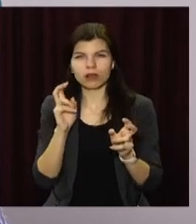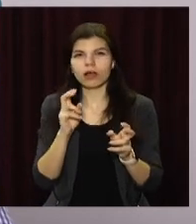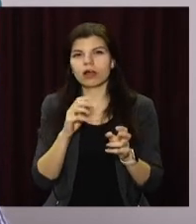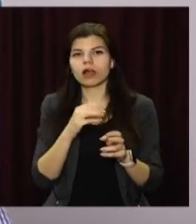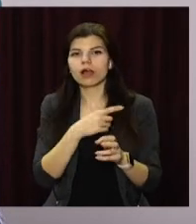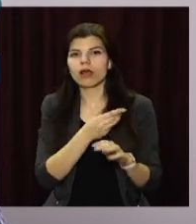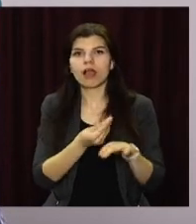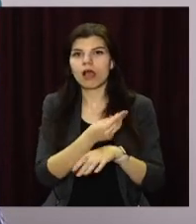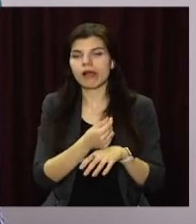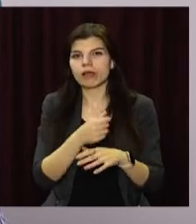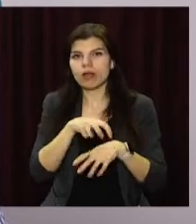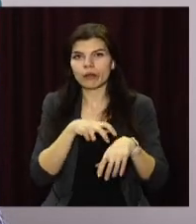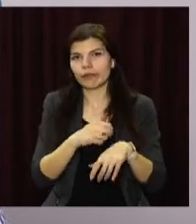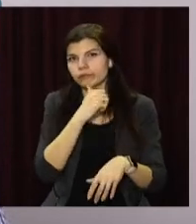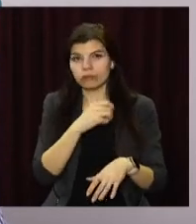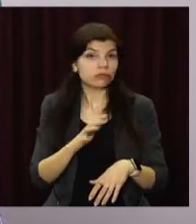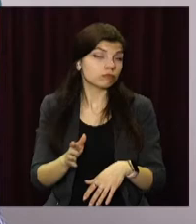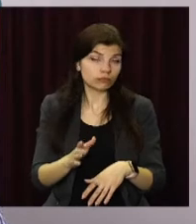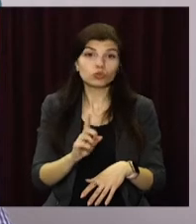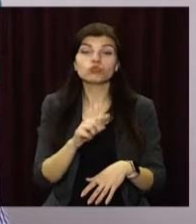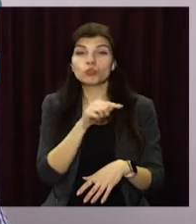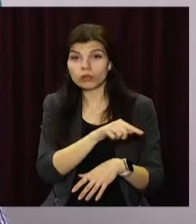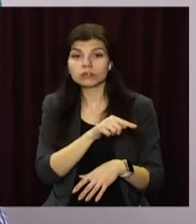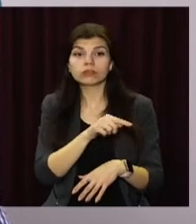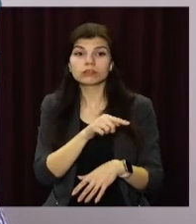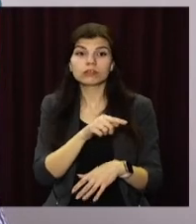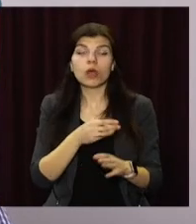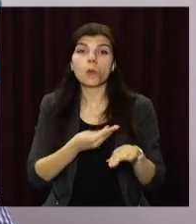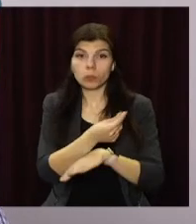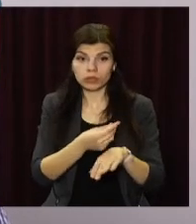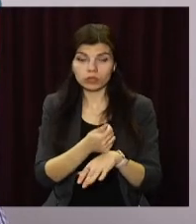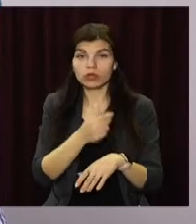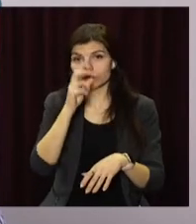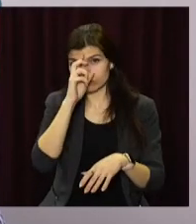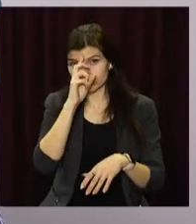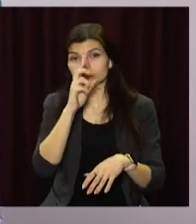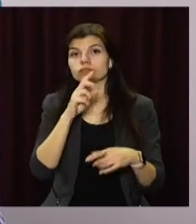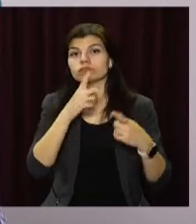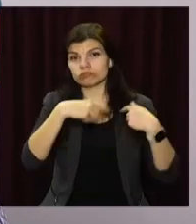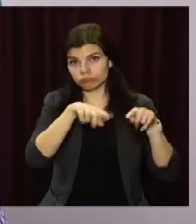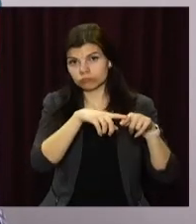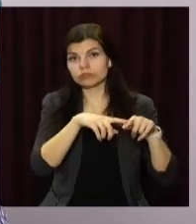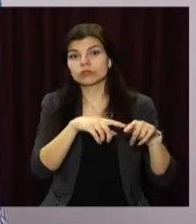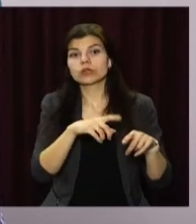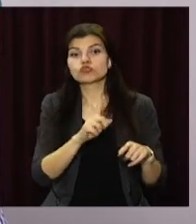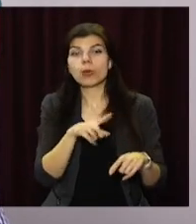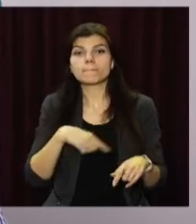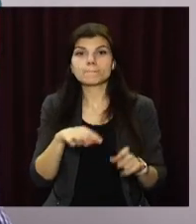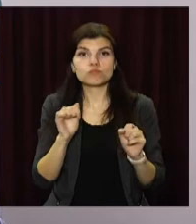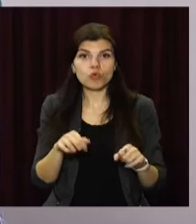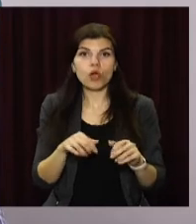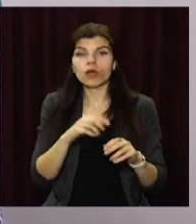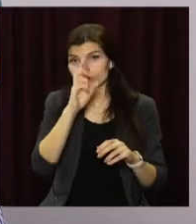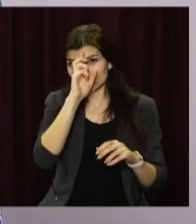аграрії не платили, а щоб вони платили в бюджет страны, чтобы мы могли